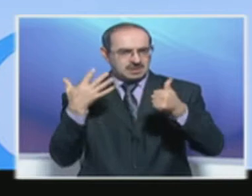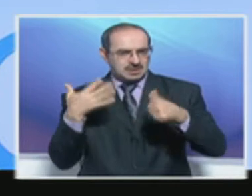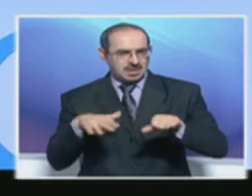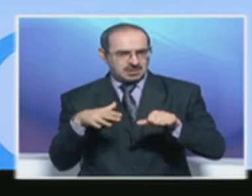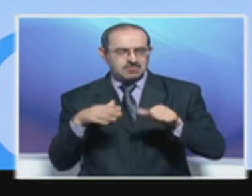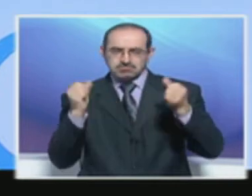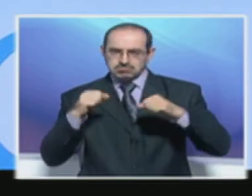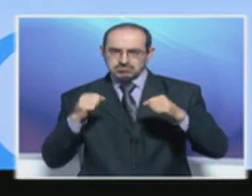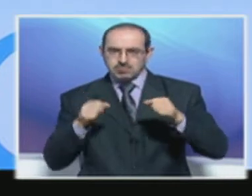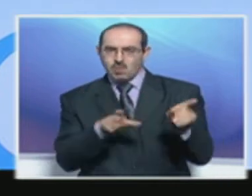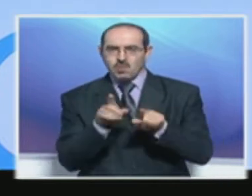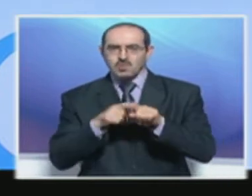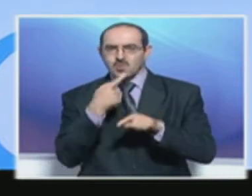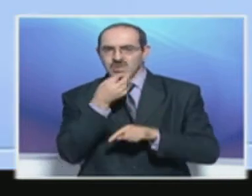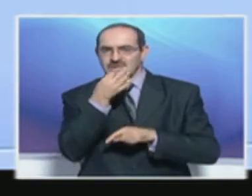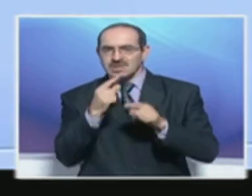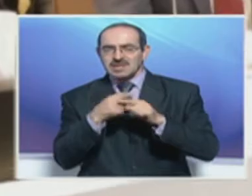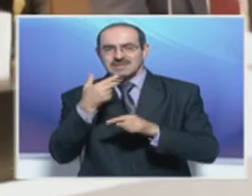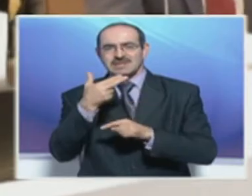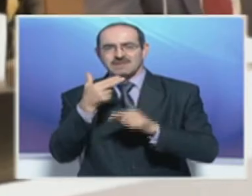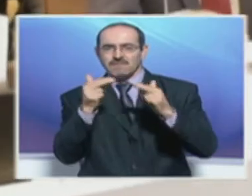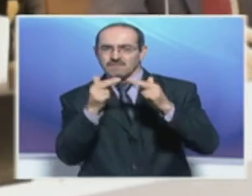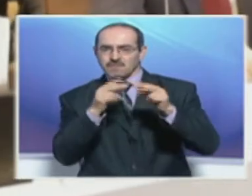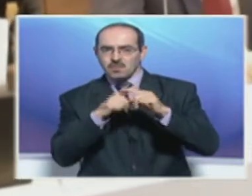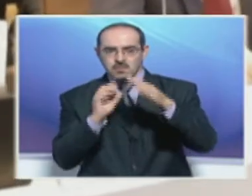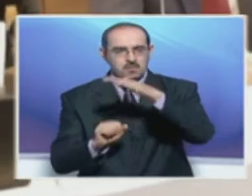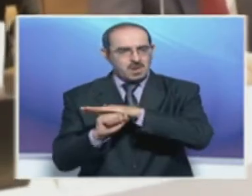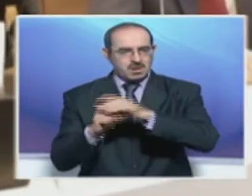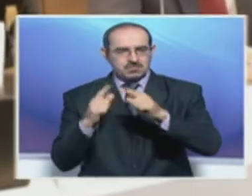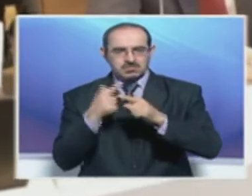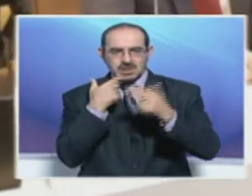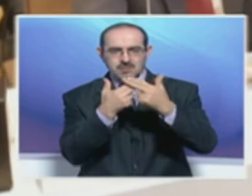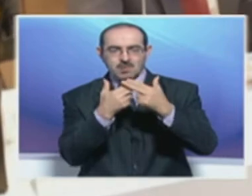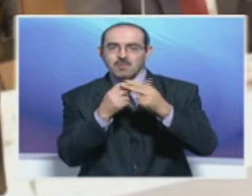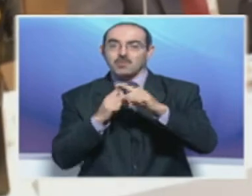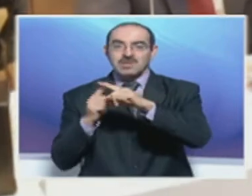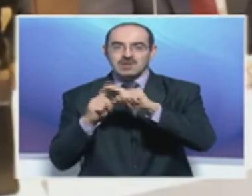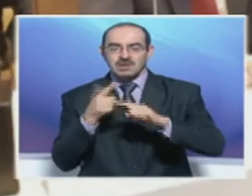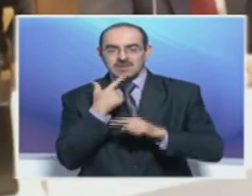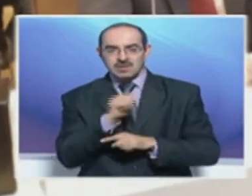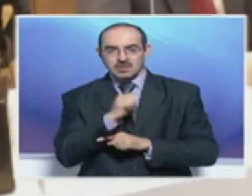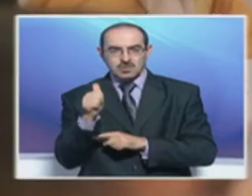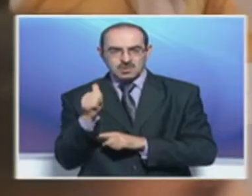10 ديسمبر 2016. هذا وقد سجل مستوى الامتثال مستوى قياسيا، حيث بلغ حوالي